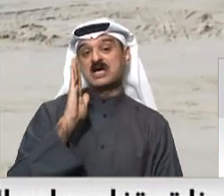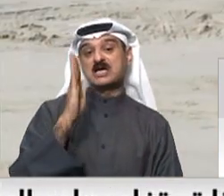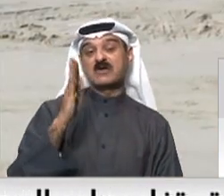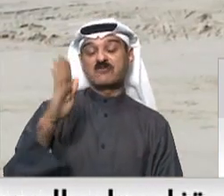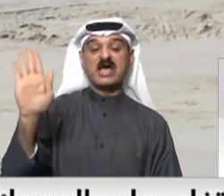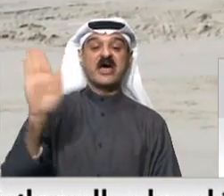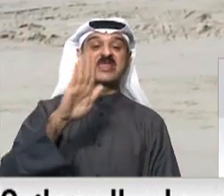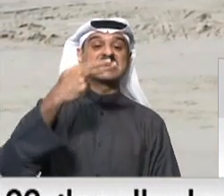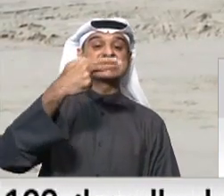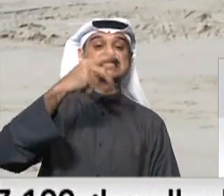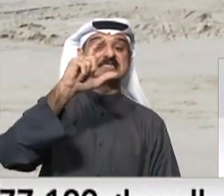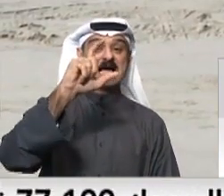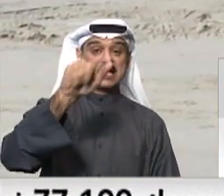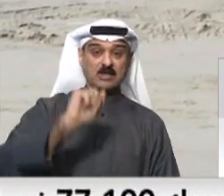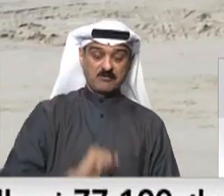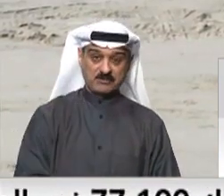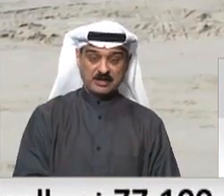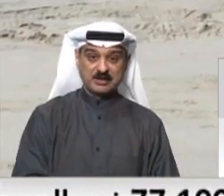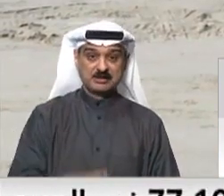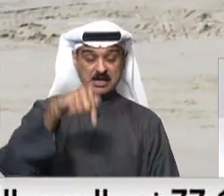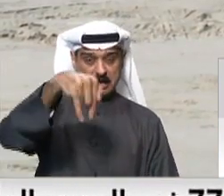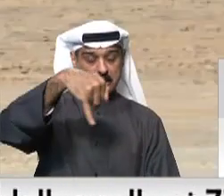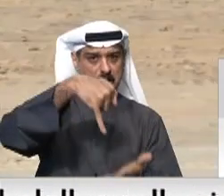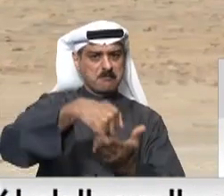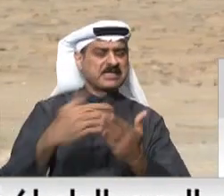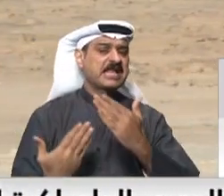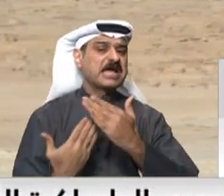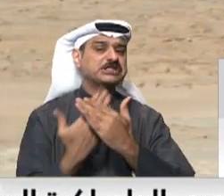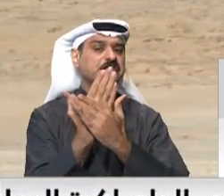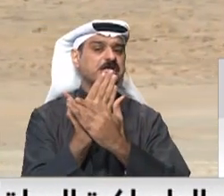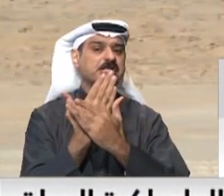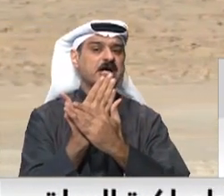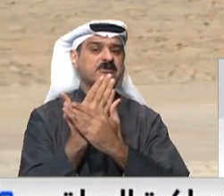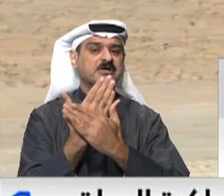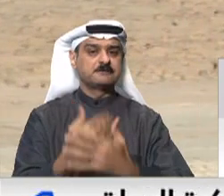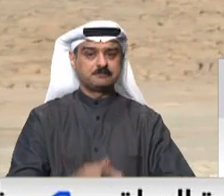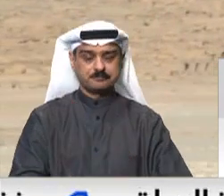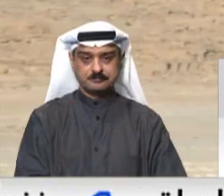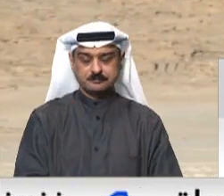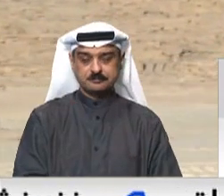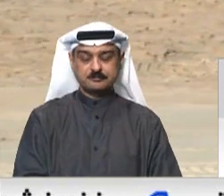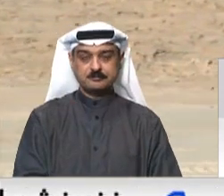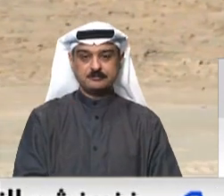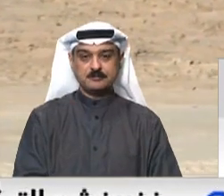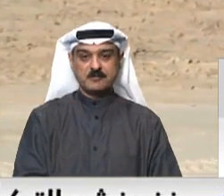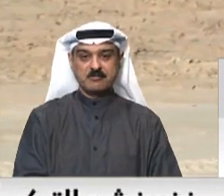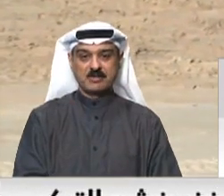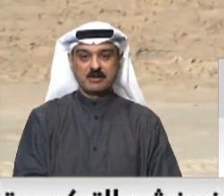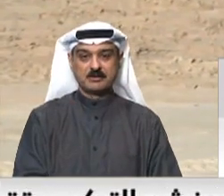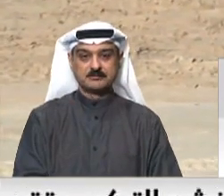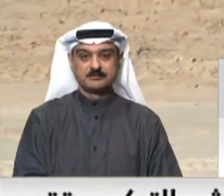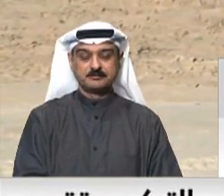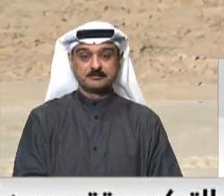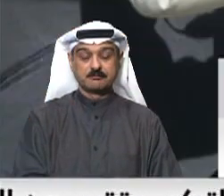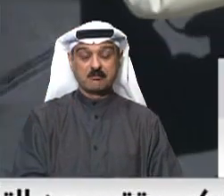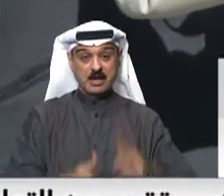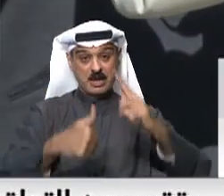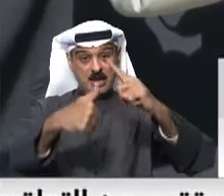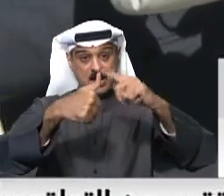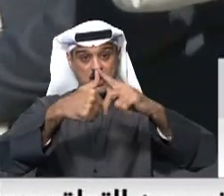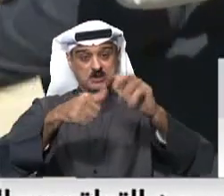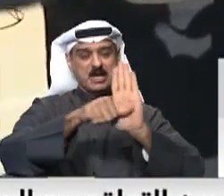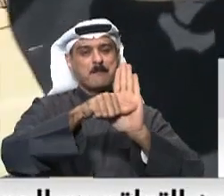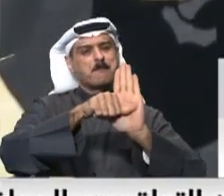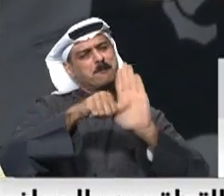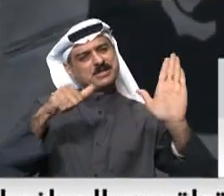والمياه المعالجة بمشروع مدينة جنوب سعد العبدالله الإسكاني. نضع حجر الأساس